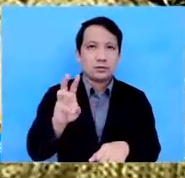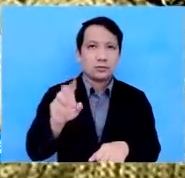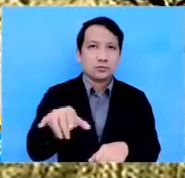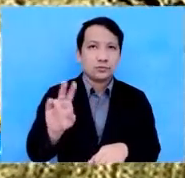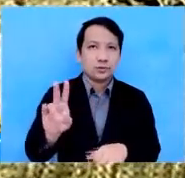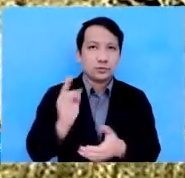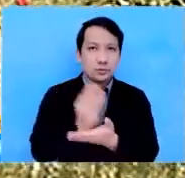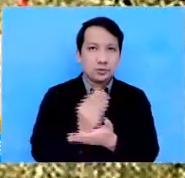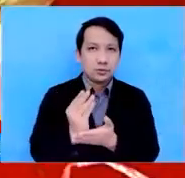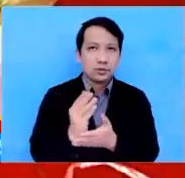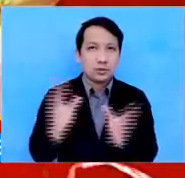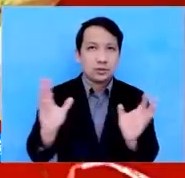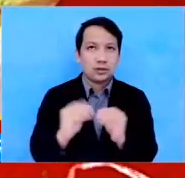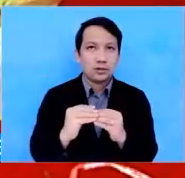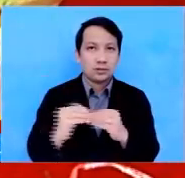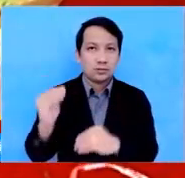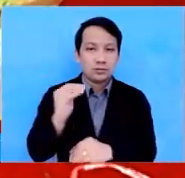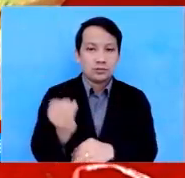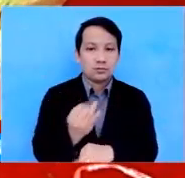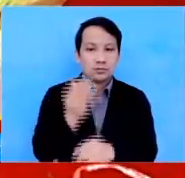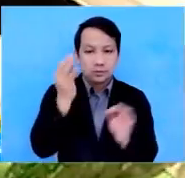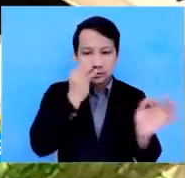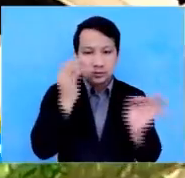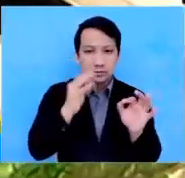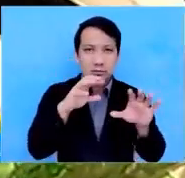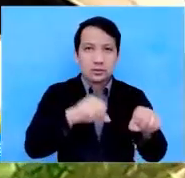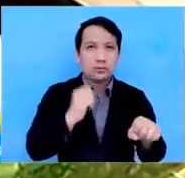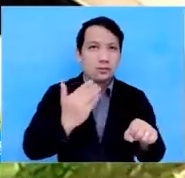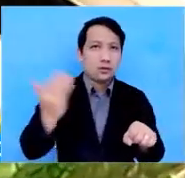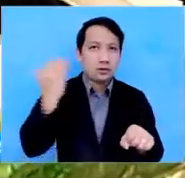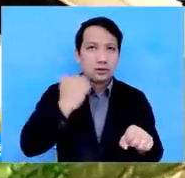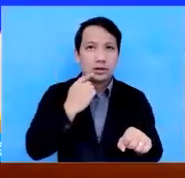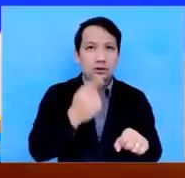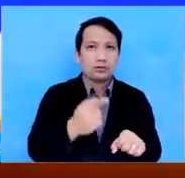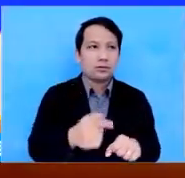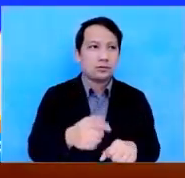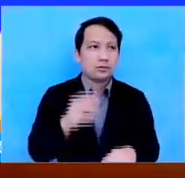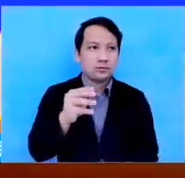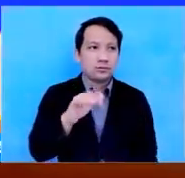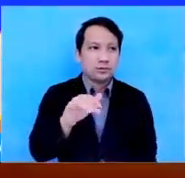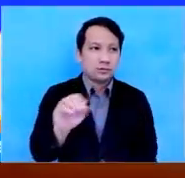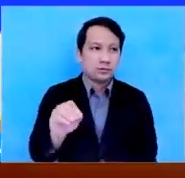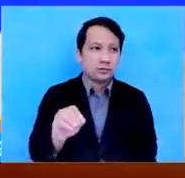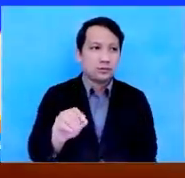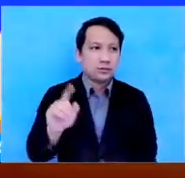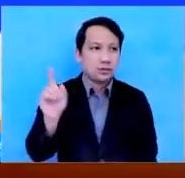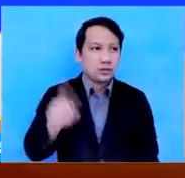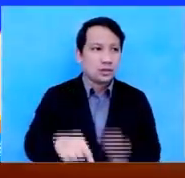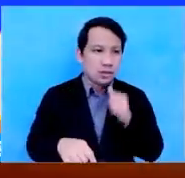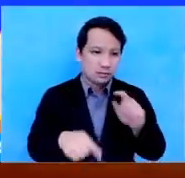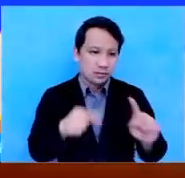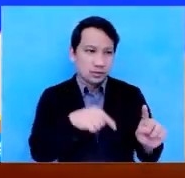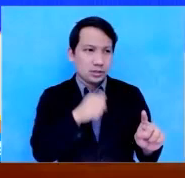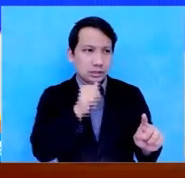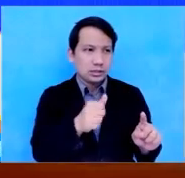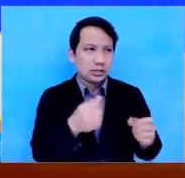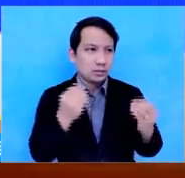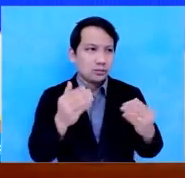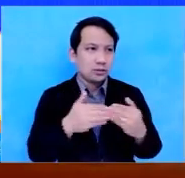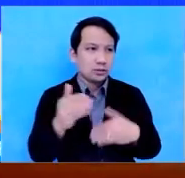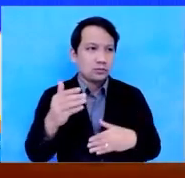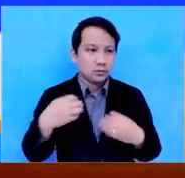billion pesos ang halaga ng syabong nasa bat noon. Yung kay Mayo, hindi lamang si Mayo kung hindi marami pang